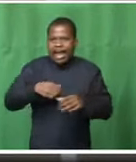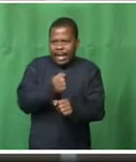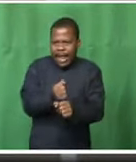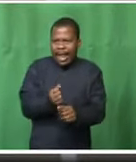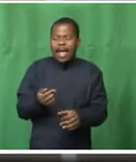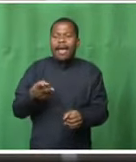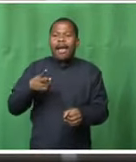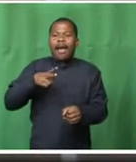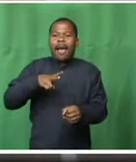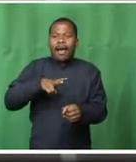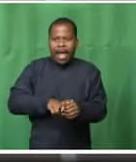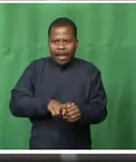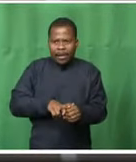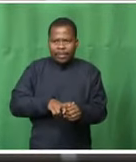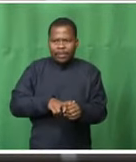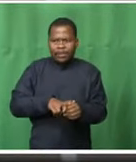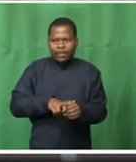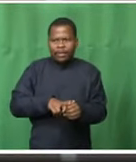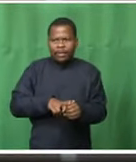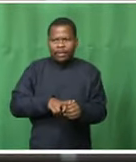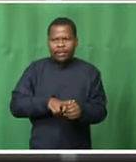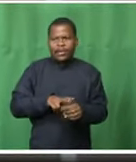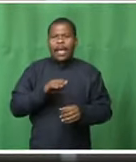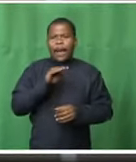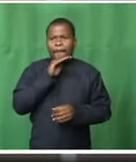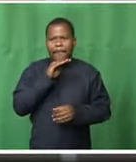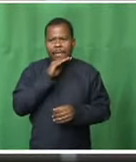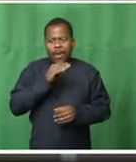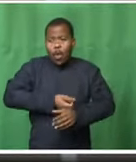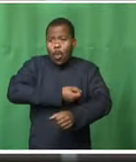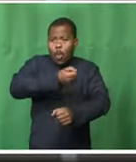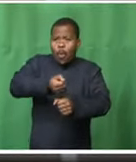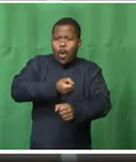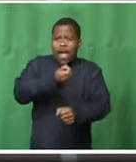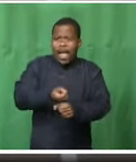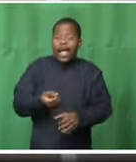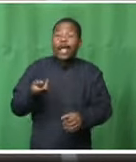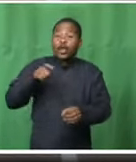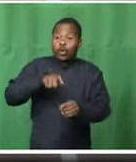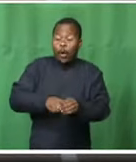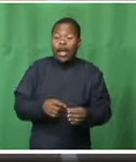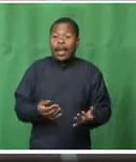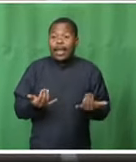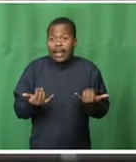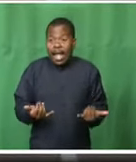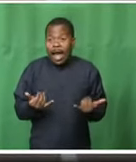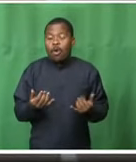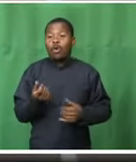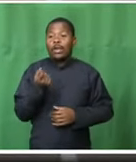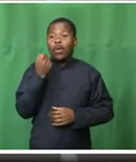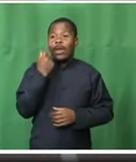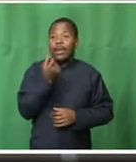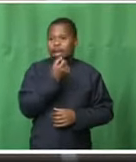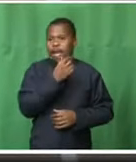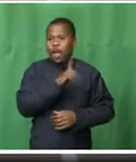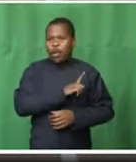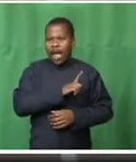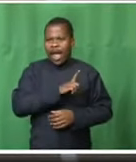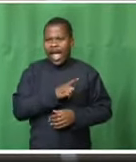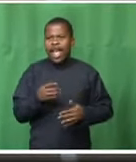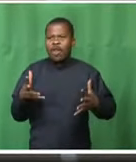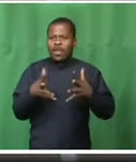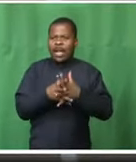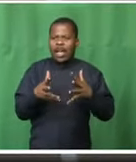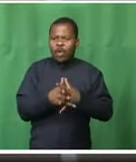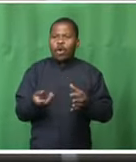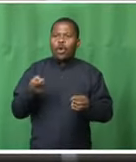abakaphodisi maseko bavele basihlome ejokweni. Lo sekulula kenyawo sengilokuthi kuyakhona kuhlanganwa